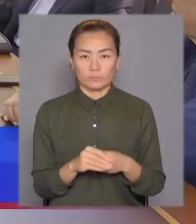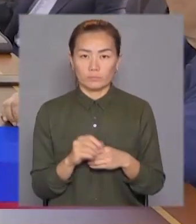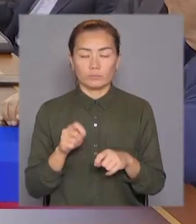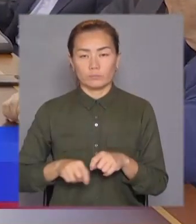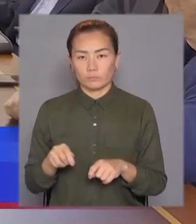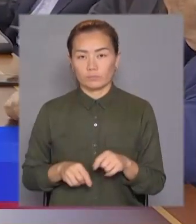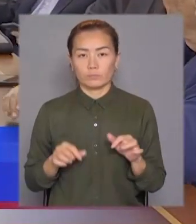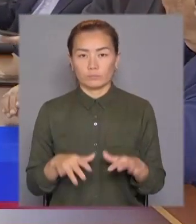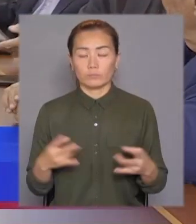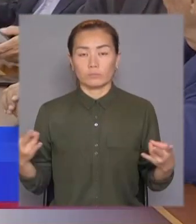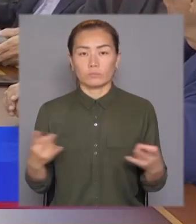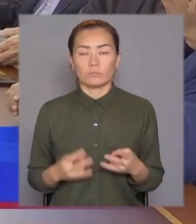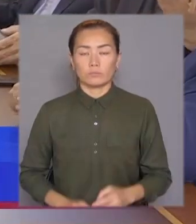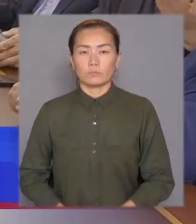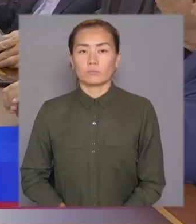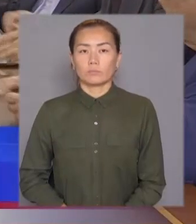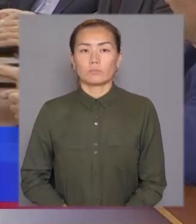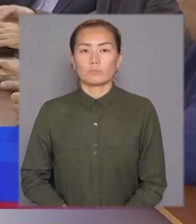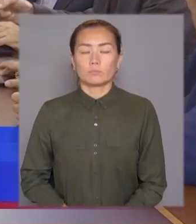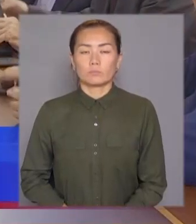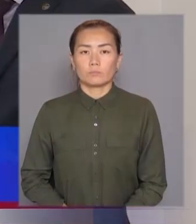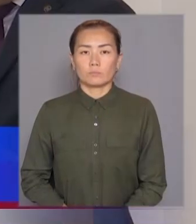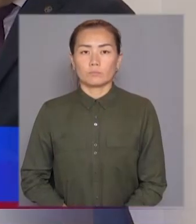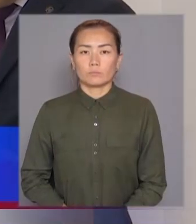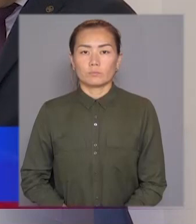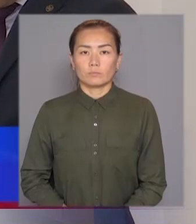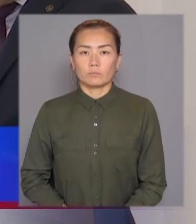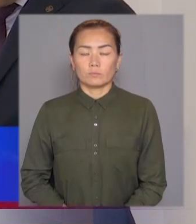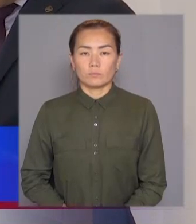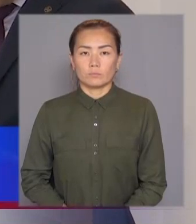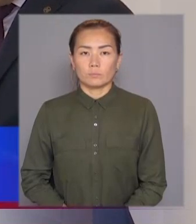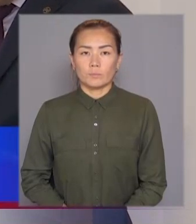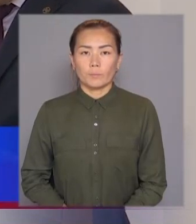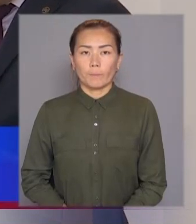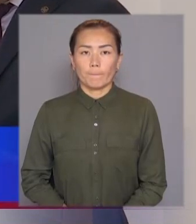бірлесе бақылап іске кірісу. Серік Жексенбайұлы, Алихан Таңатов, жаңалық қызметі.